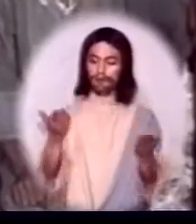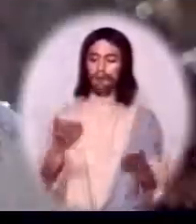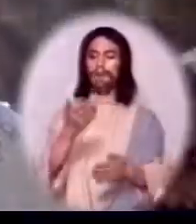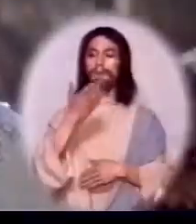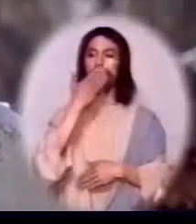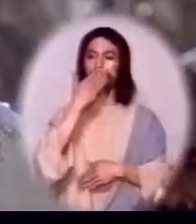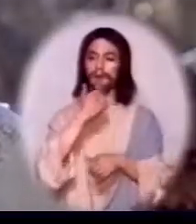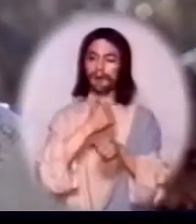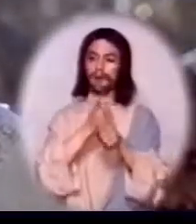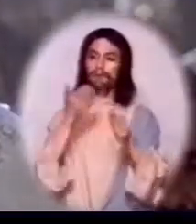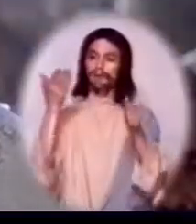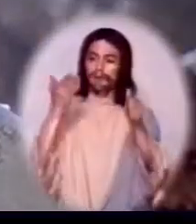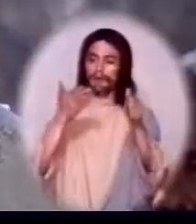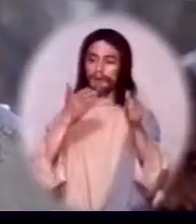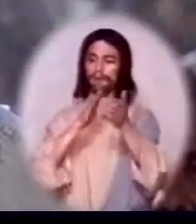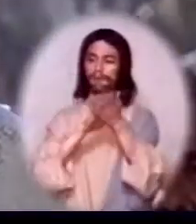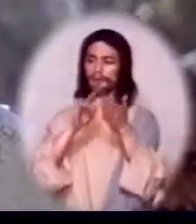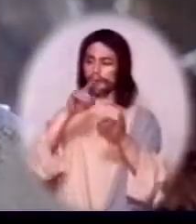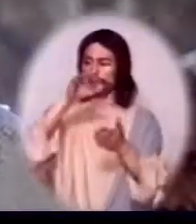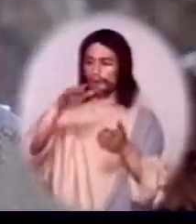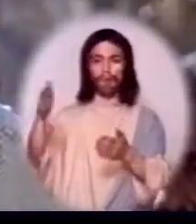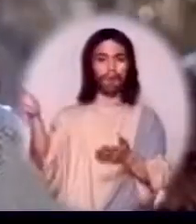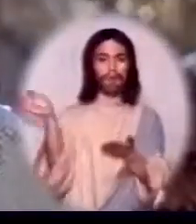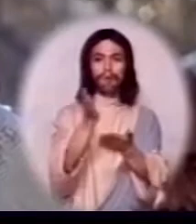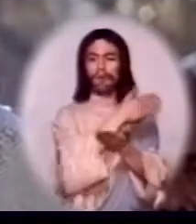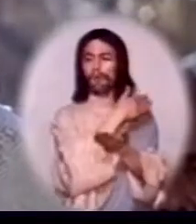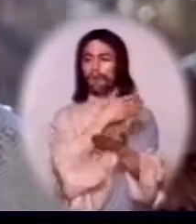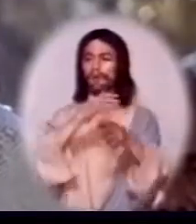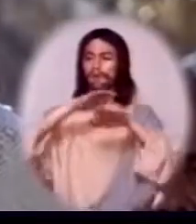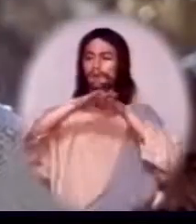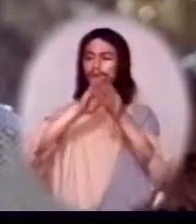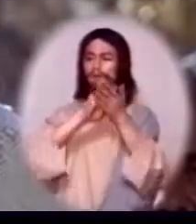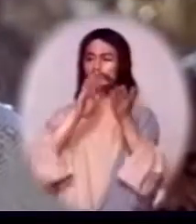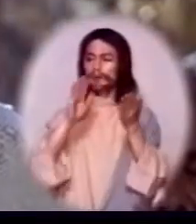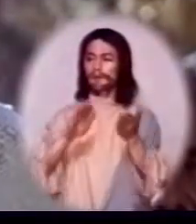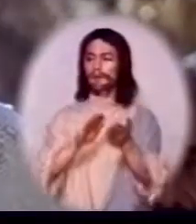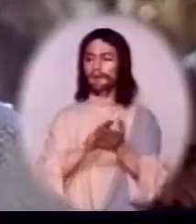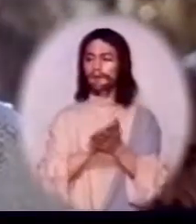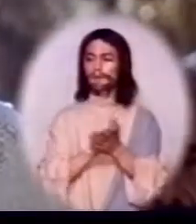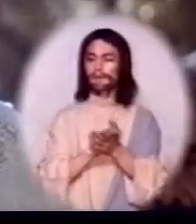쉬고 음식을 먹게 하소서. 여기는 빈들입니다.